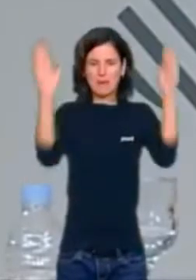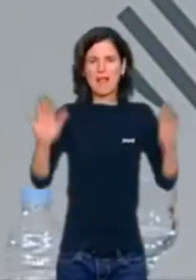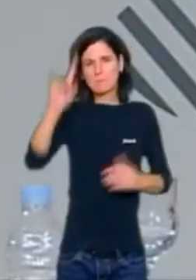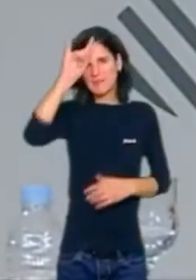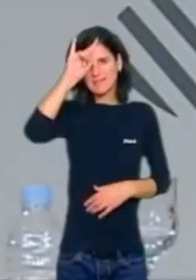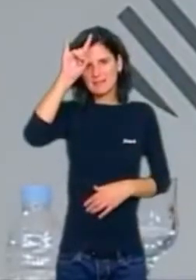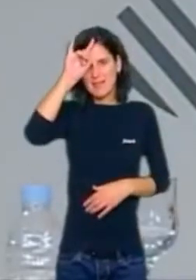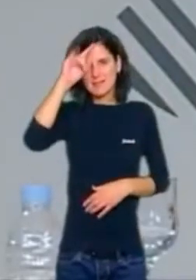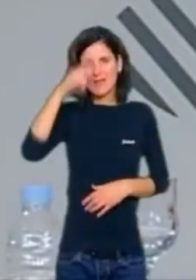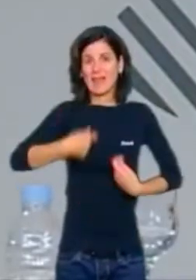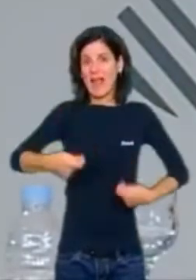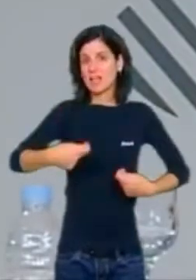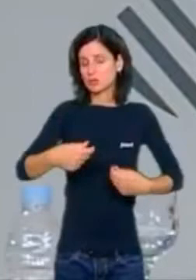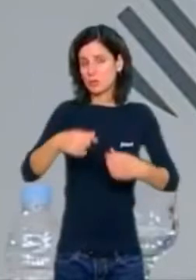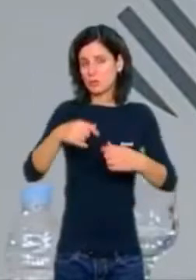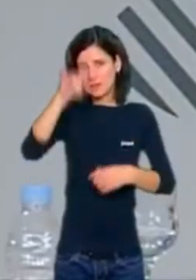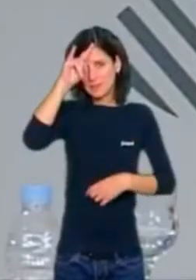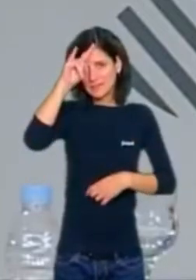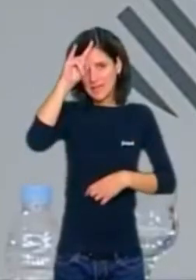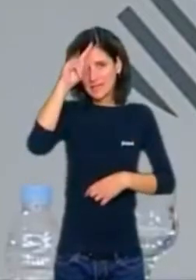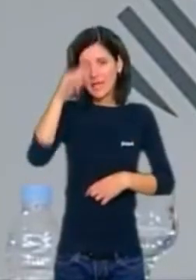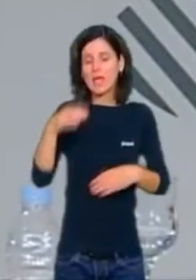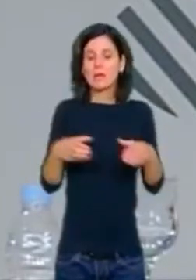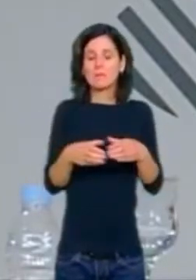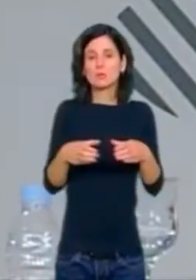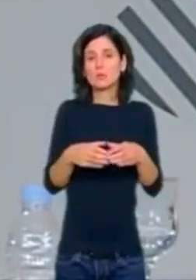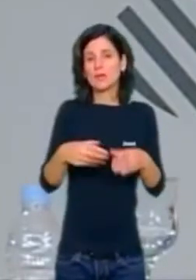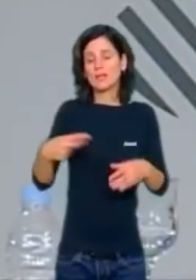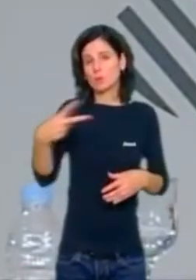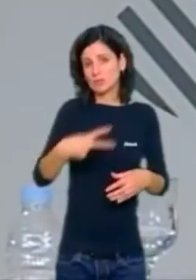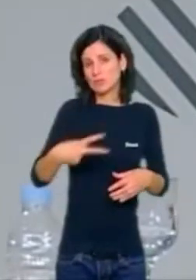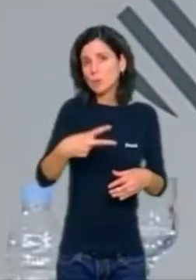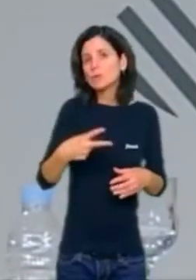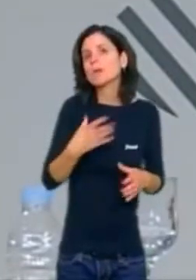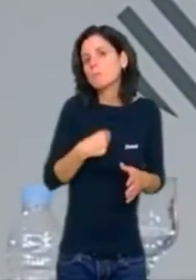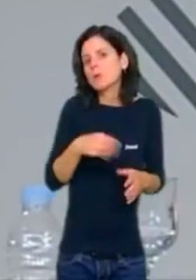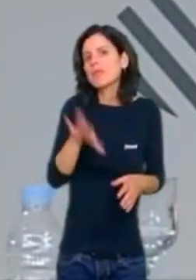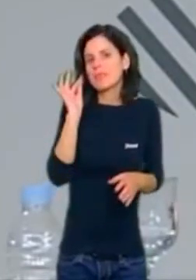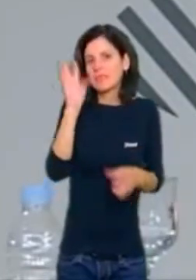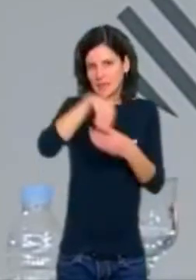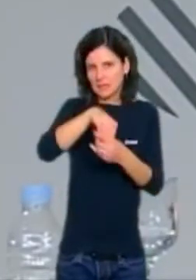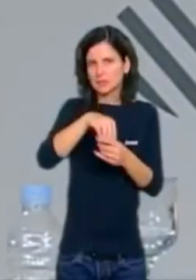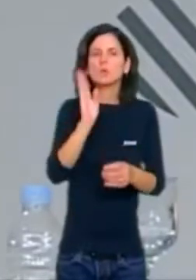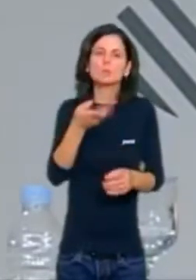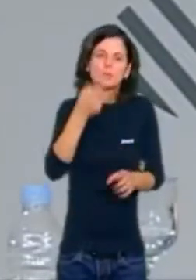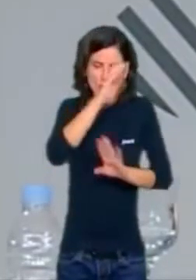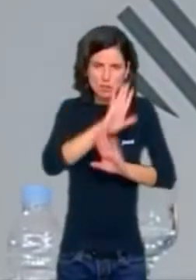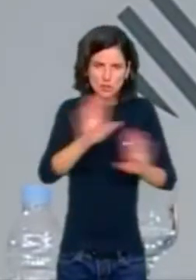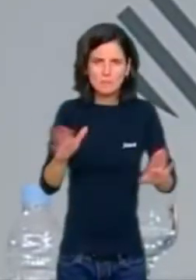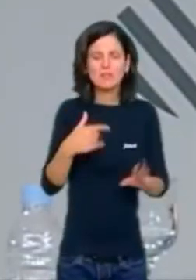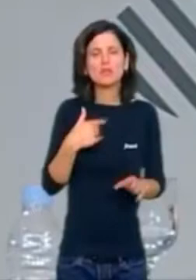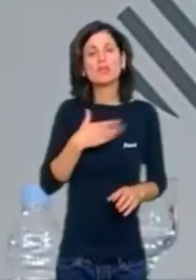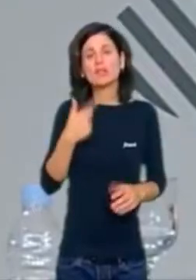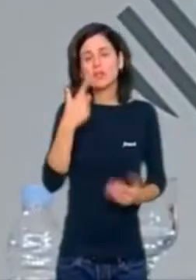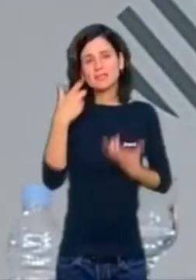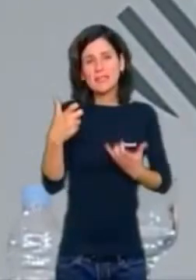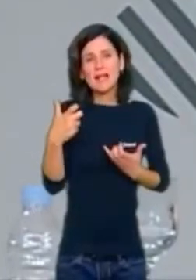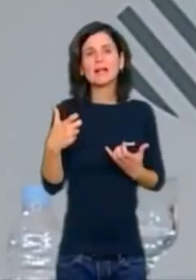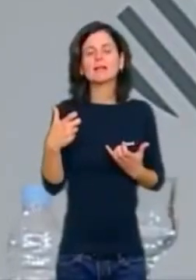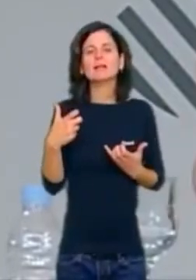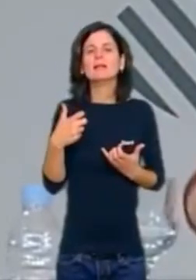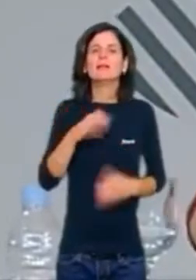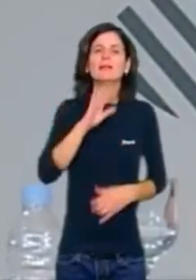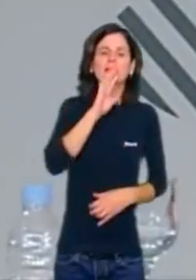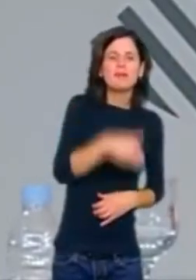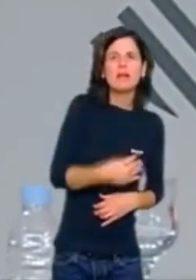vull traslladar a la societat, que tant el València com el Levante, en este cas, no,